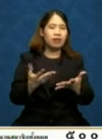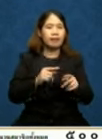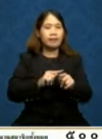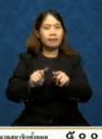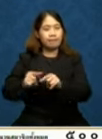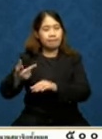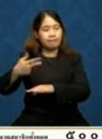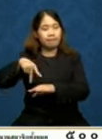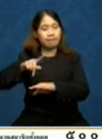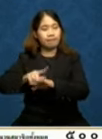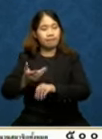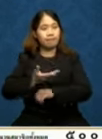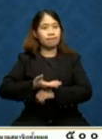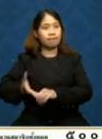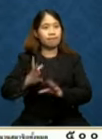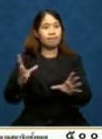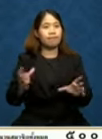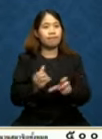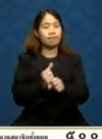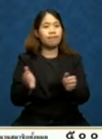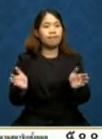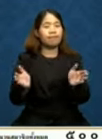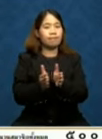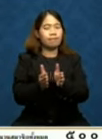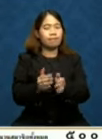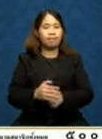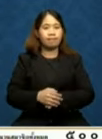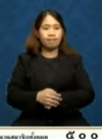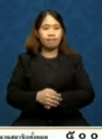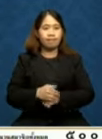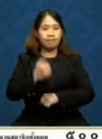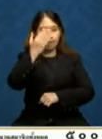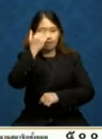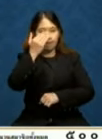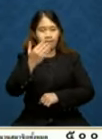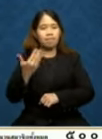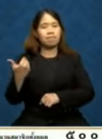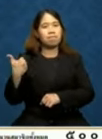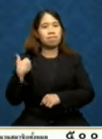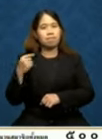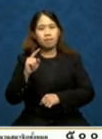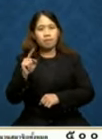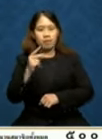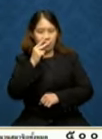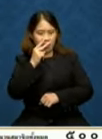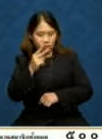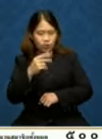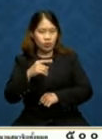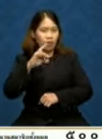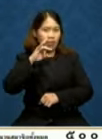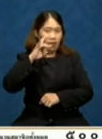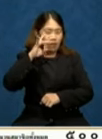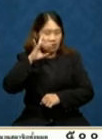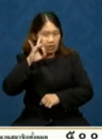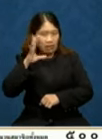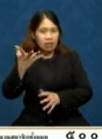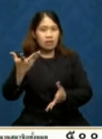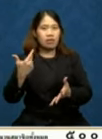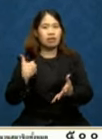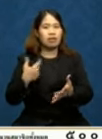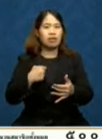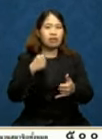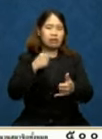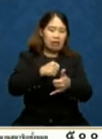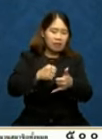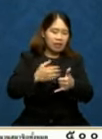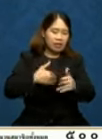ผมขอสรุปสั้นๆครับไม่ว่าจะเป็นเรื่องของสัญญาแห่ง ความก้าวร้าวรุนแรงหรือการถูกกระทำใน